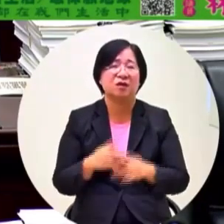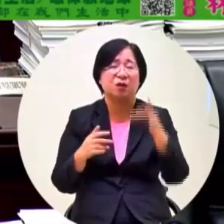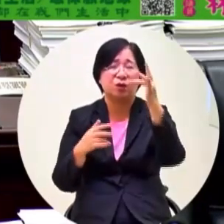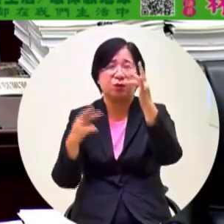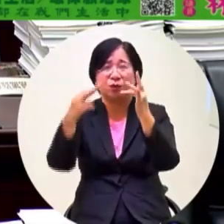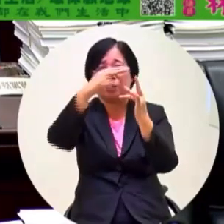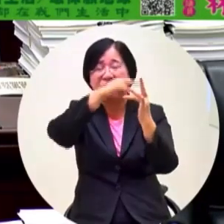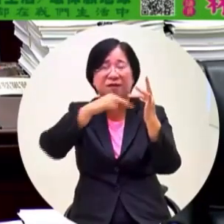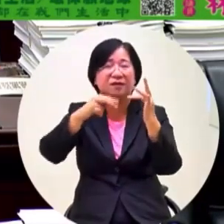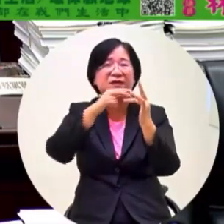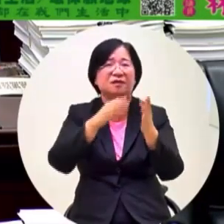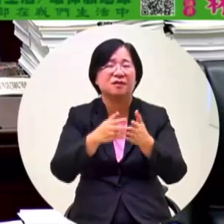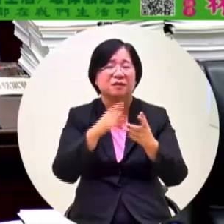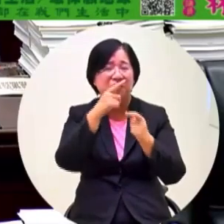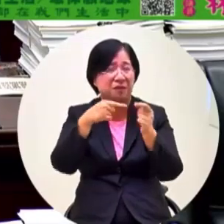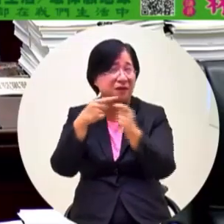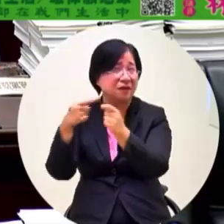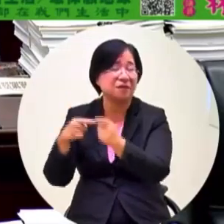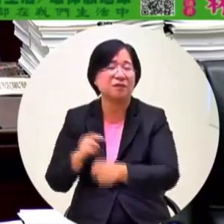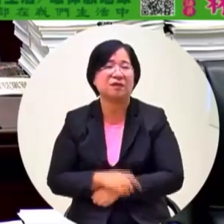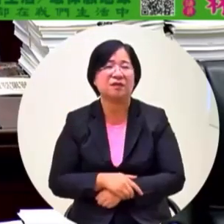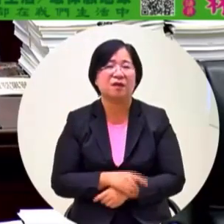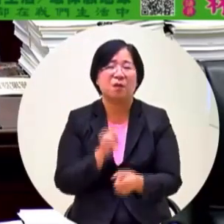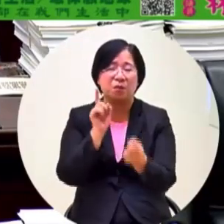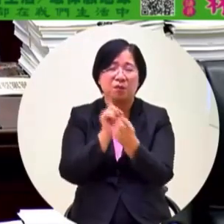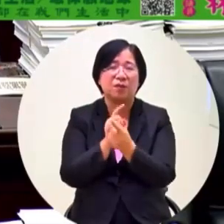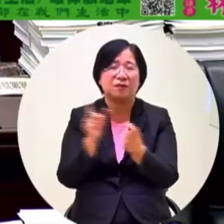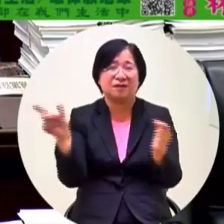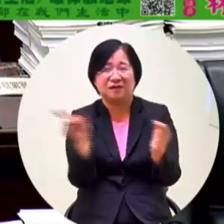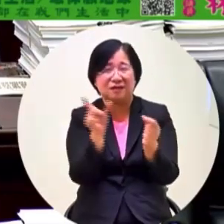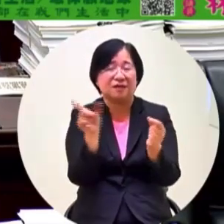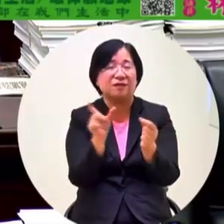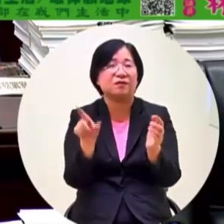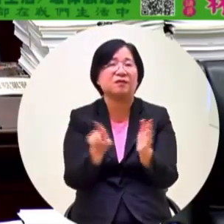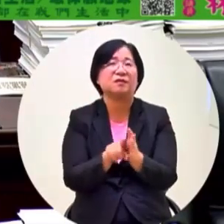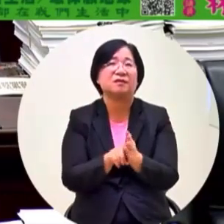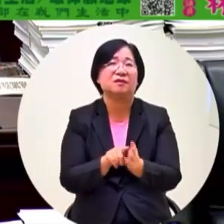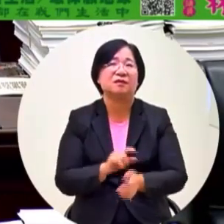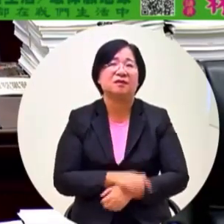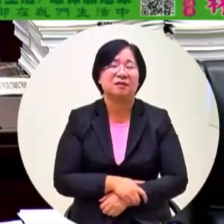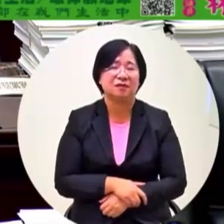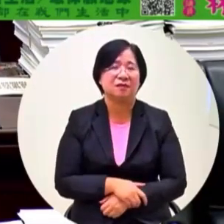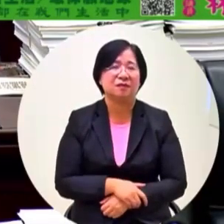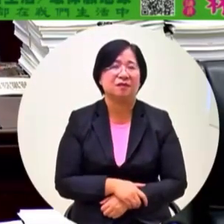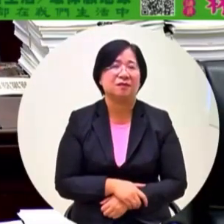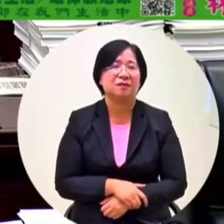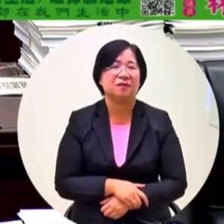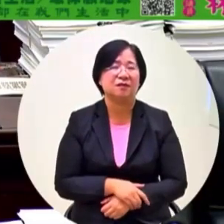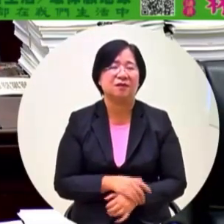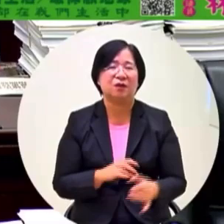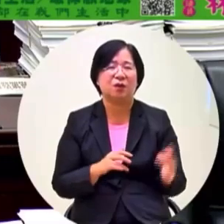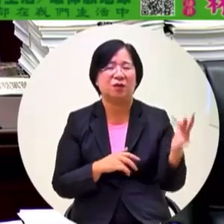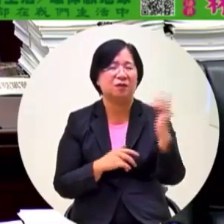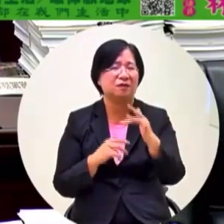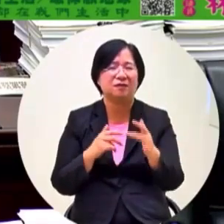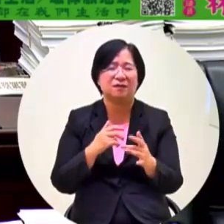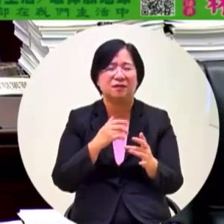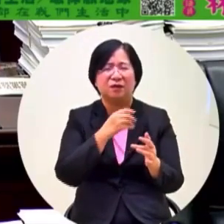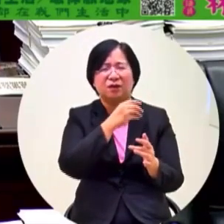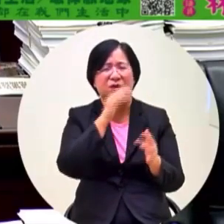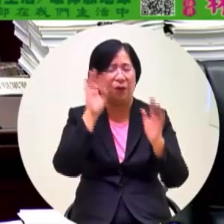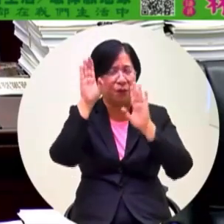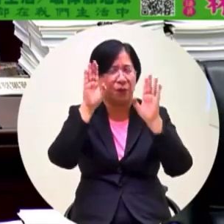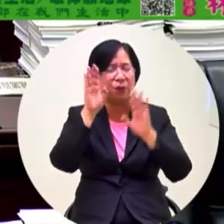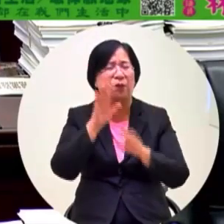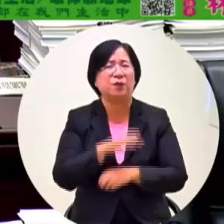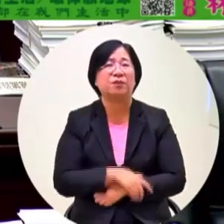修剪。每年如果遇到台风的时阵，就是整个真的是惨不忍睹啊！市长，整个我